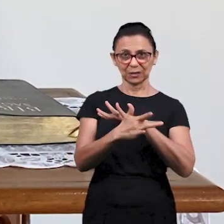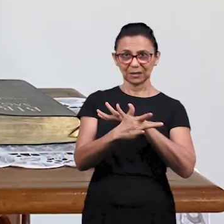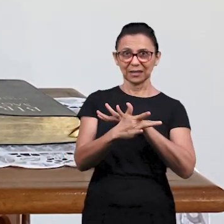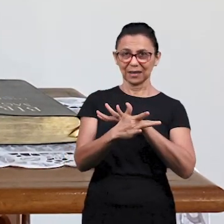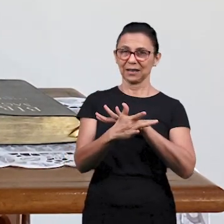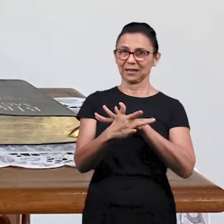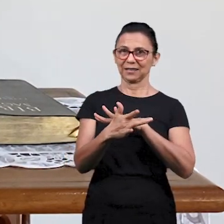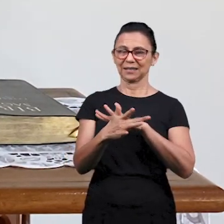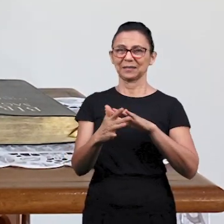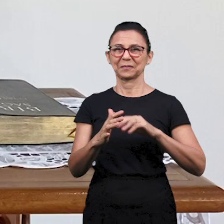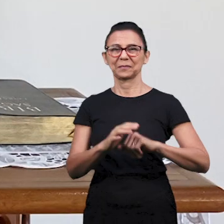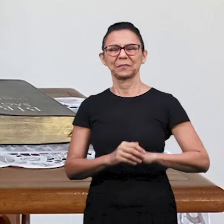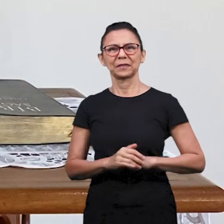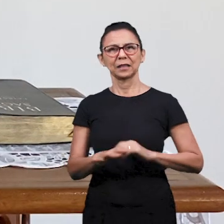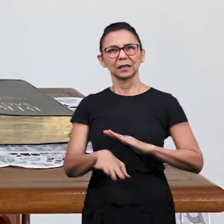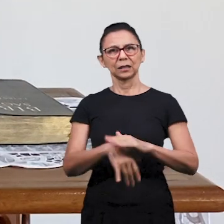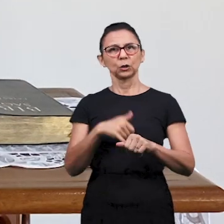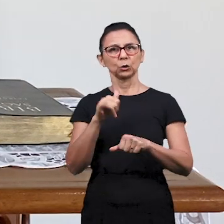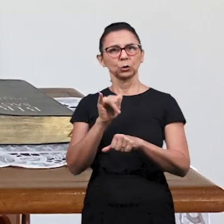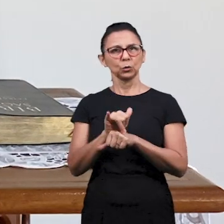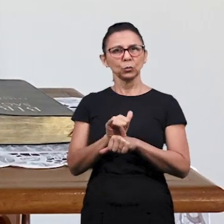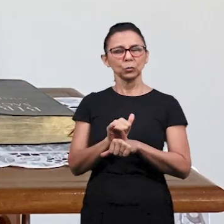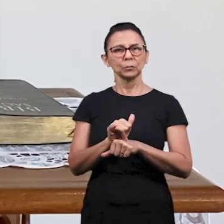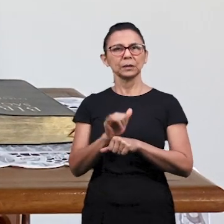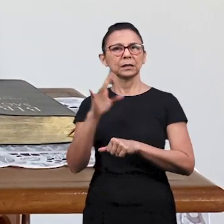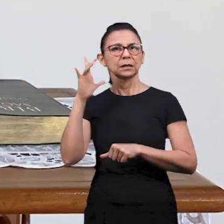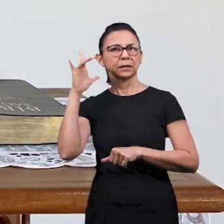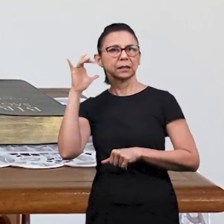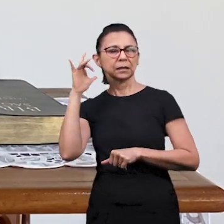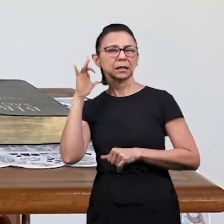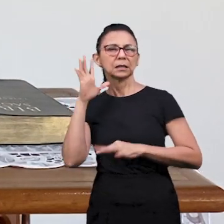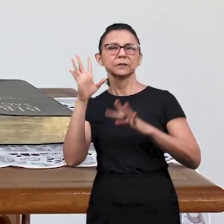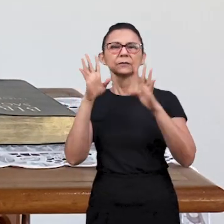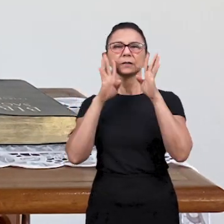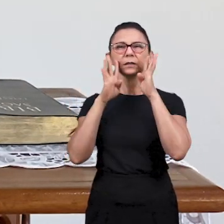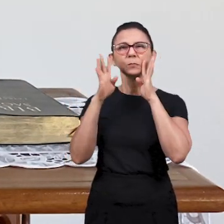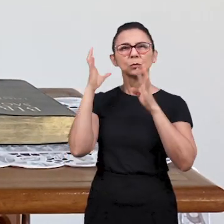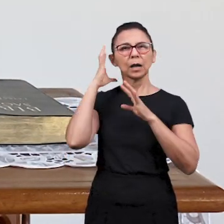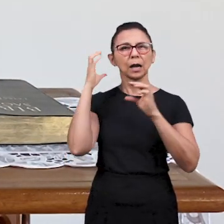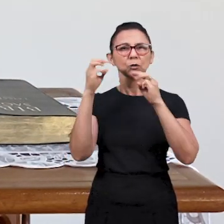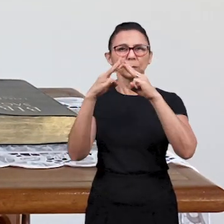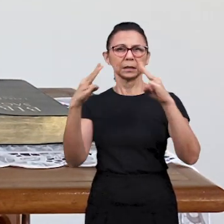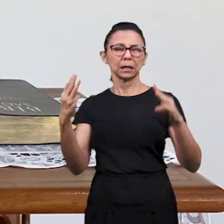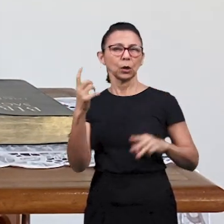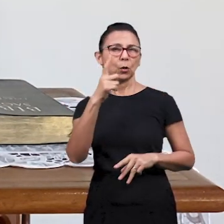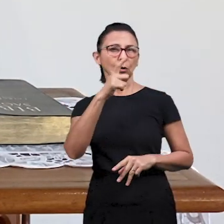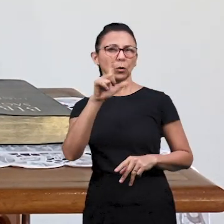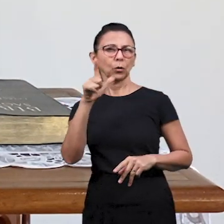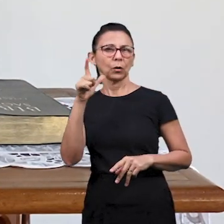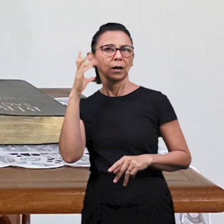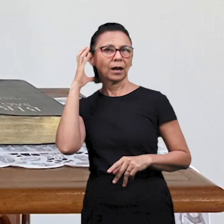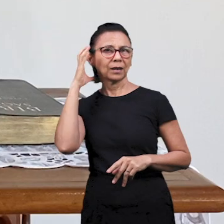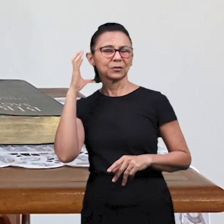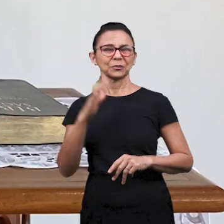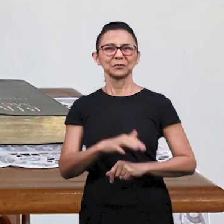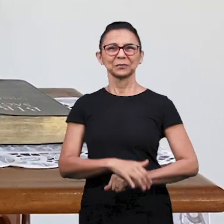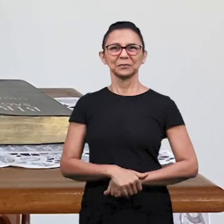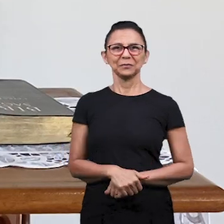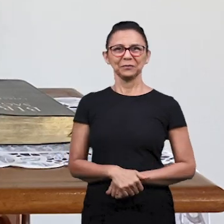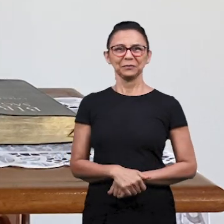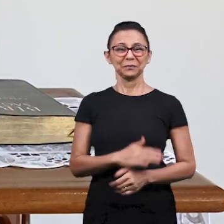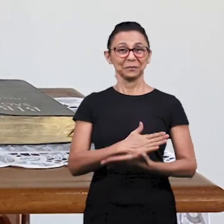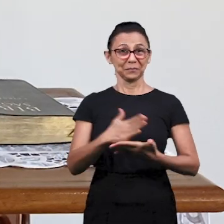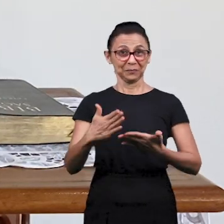социальные сети, через YouTube, Instagram, Facebook, через радио Манаим или другие каналы.